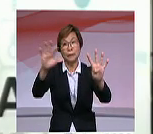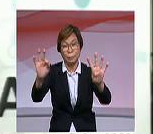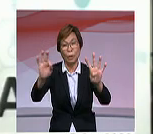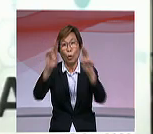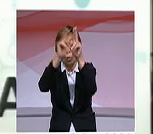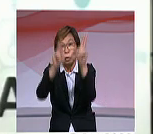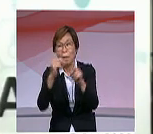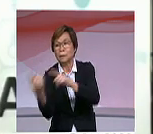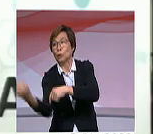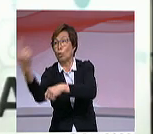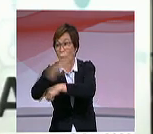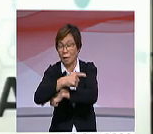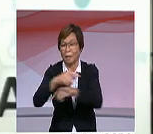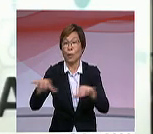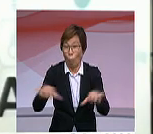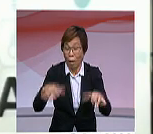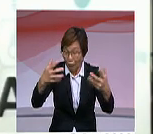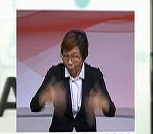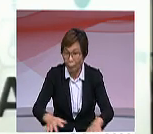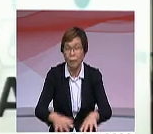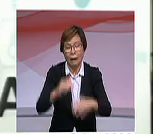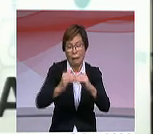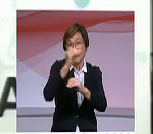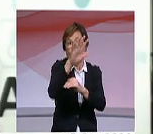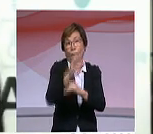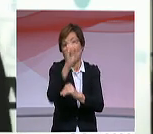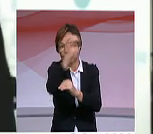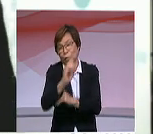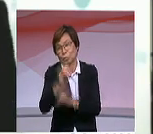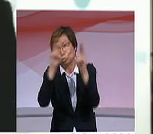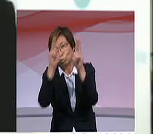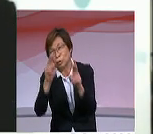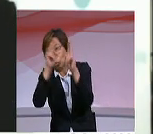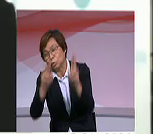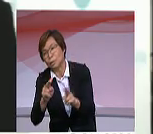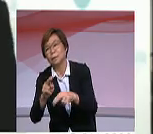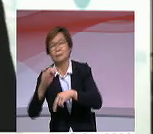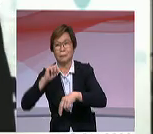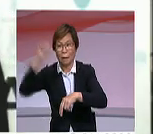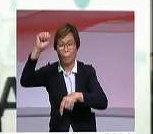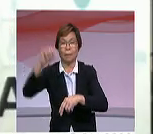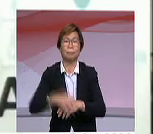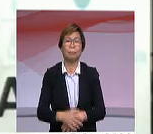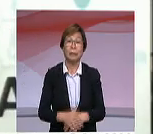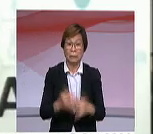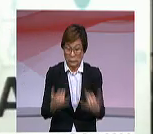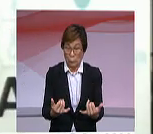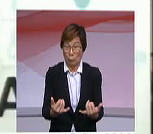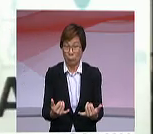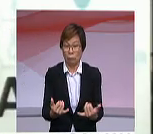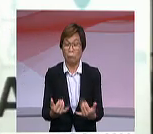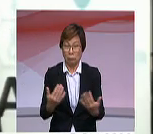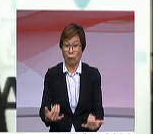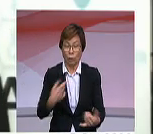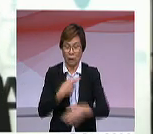4,459 ujian seharian dijalankan dan lebih pada 50% ujian ini dijalankan di negeri Sabah. Pada hari ini kita telah